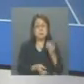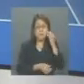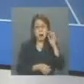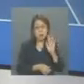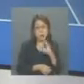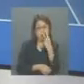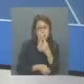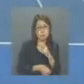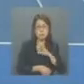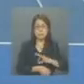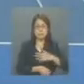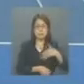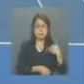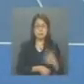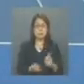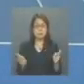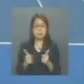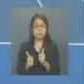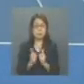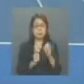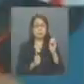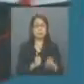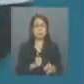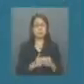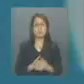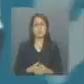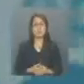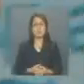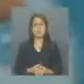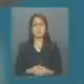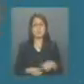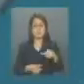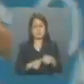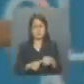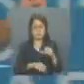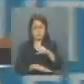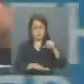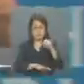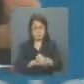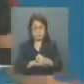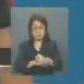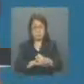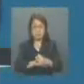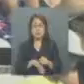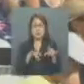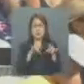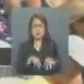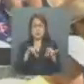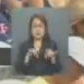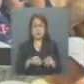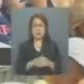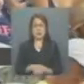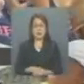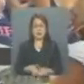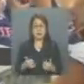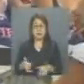ฮีวิตนั้นตกรอบไปค่ะที่สนามโอลิมปิกซิดนีย์เซ็นเตอร์ในประเทศออสเตรเลียค่ะวิกเตอร์โทรอิกกี้มือวางอันดับที่5